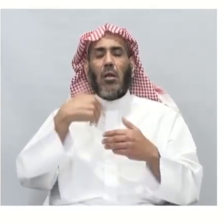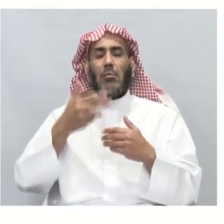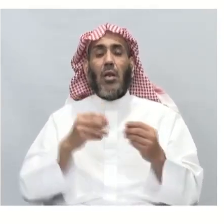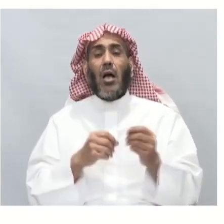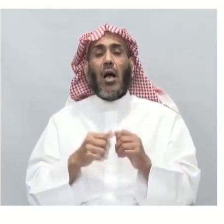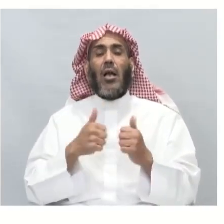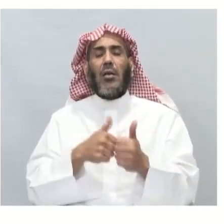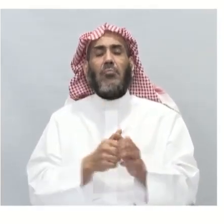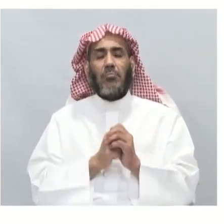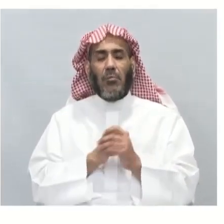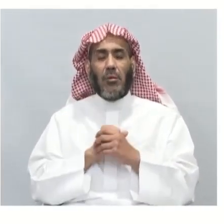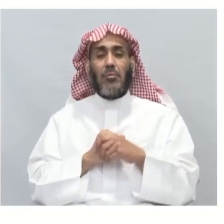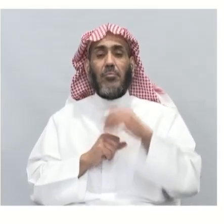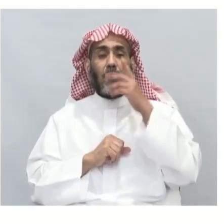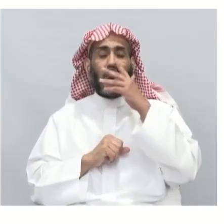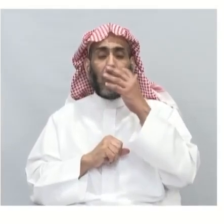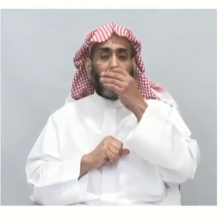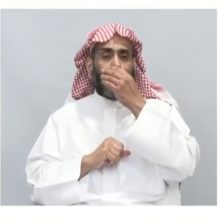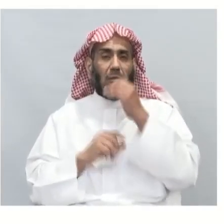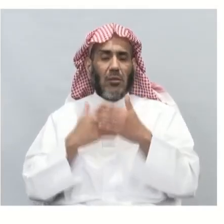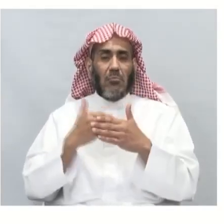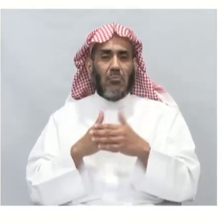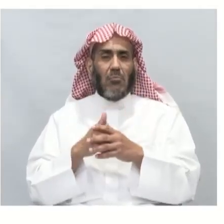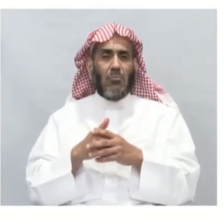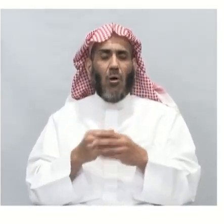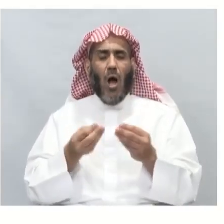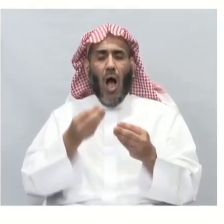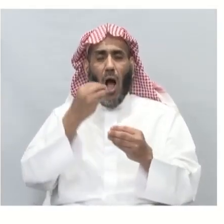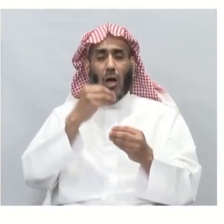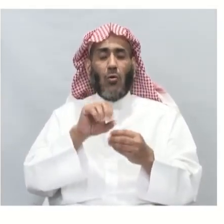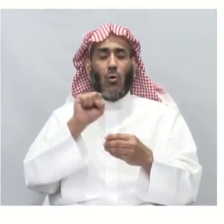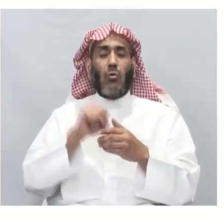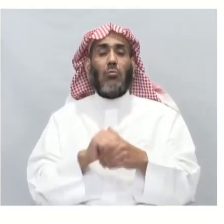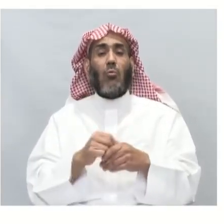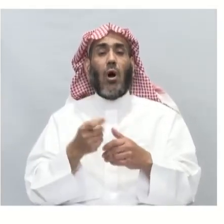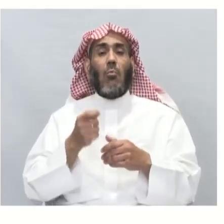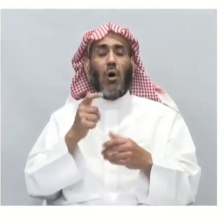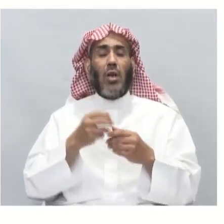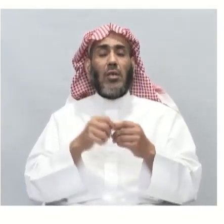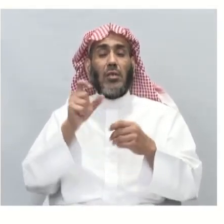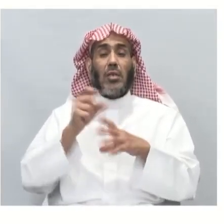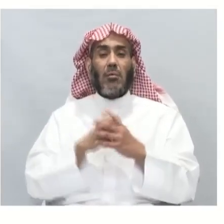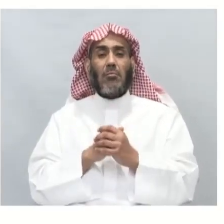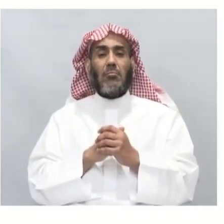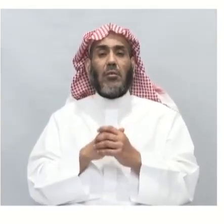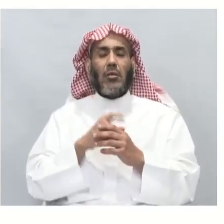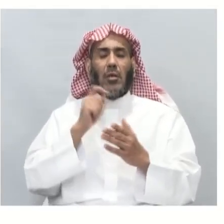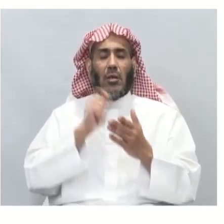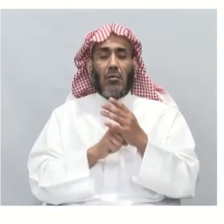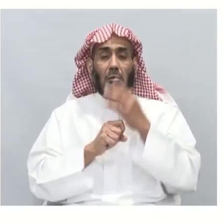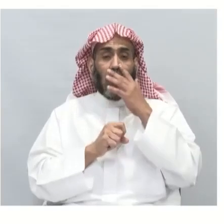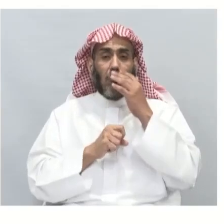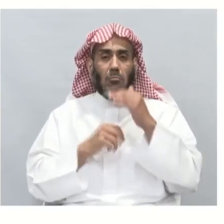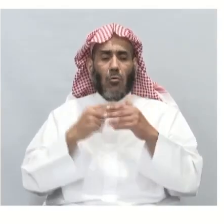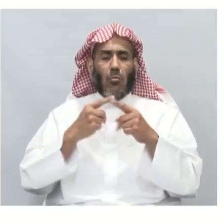اهلها عدم رد المظالم الى اهلها ترتب عليه احيانا اكل للحقوق واكل لاموال الناس بالباطل القضيه اليوم انت